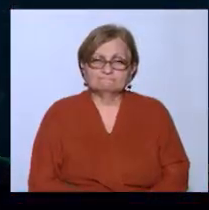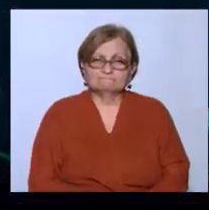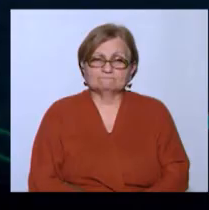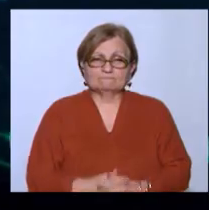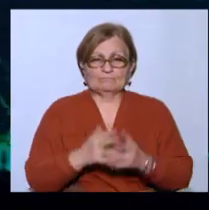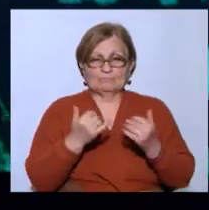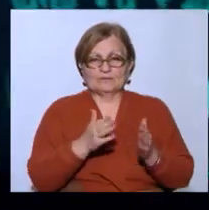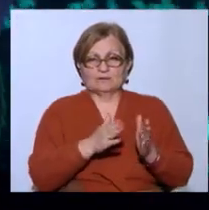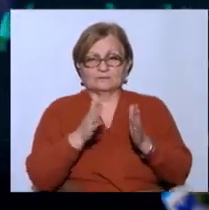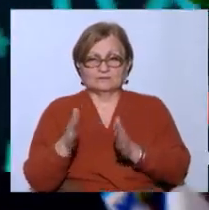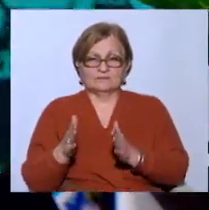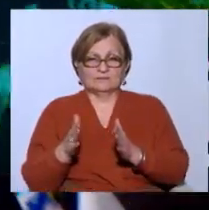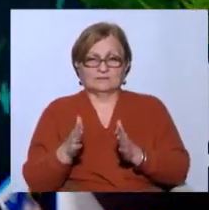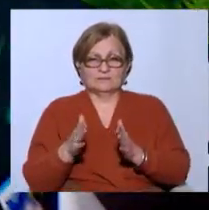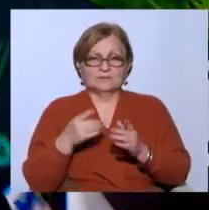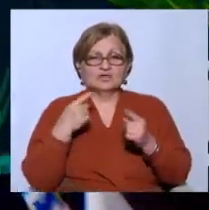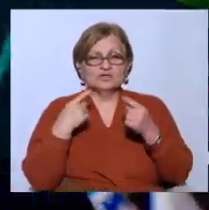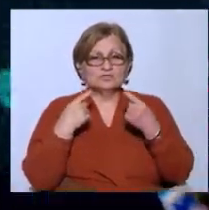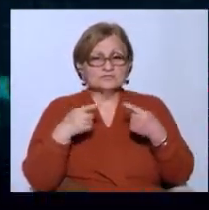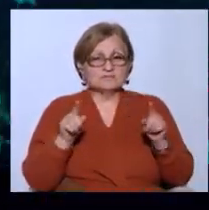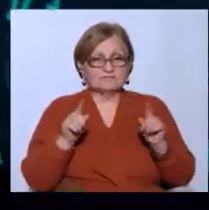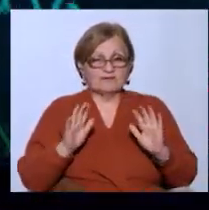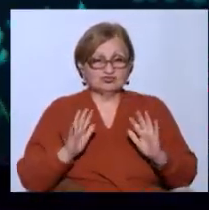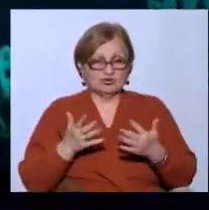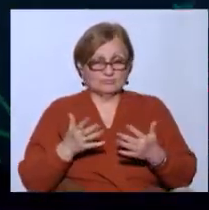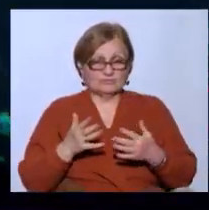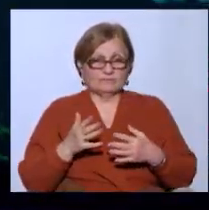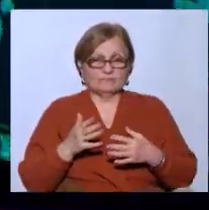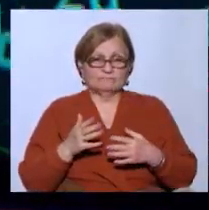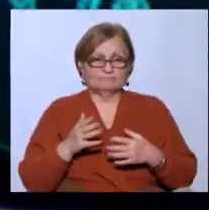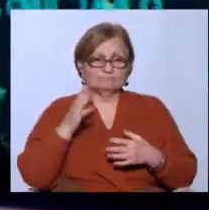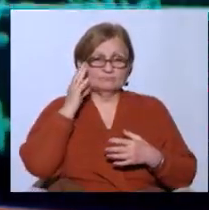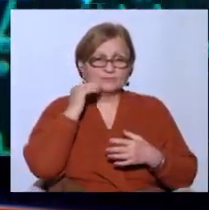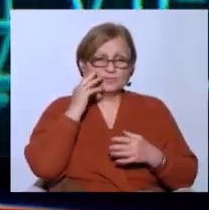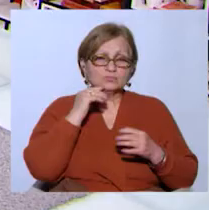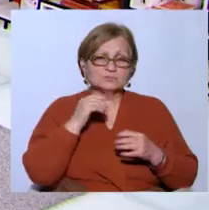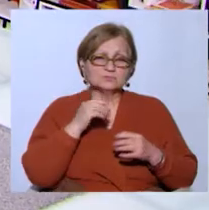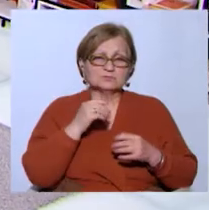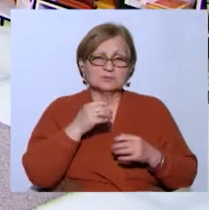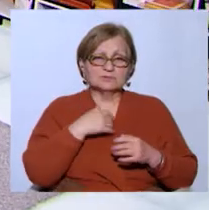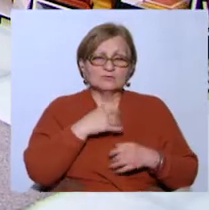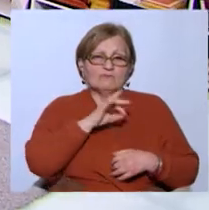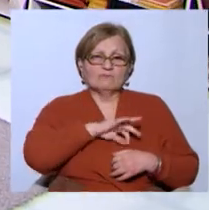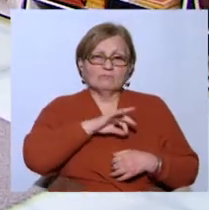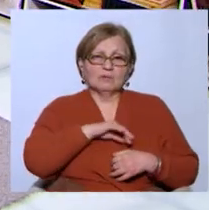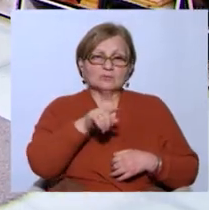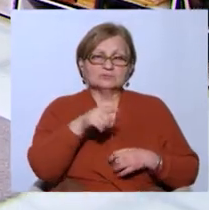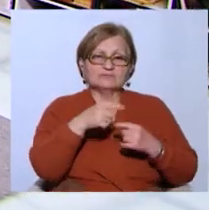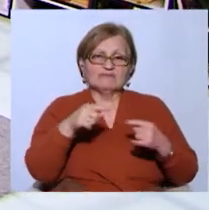გადავიდეთ შემდეგ შემთხვევაზე, იმისა თუ როდის იხმარება სხვადასხვა კომბინაციები.